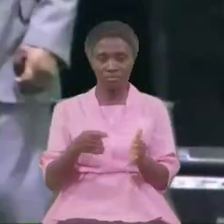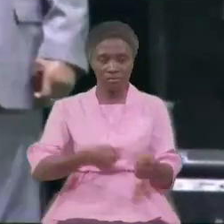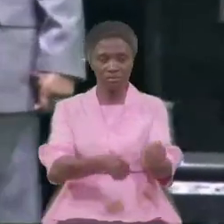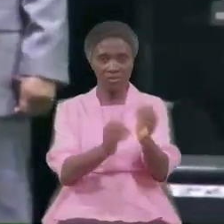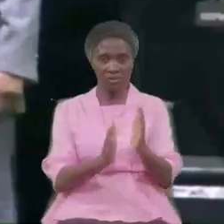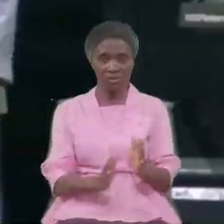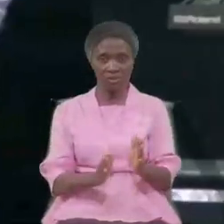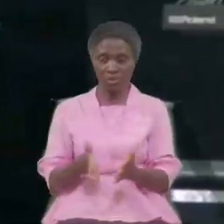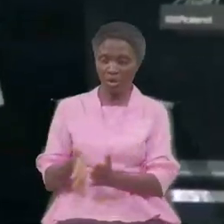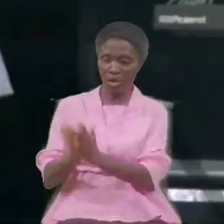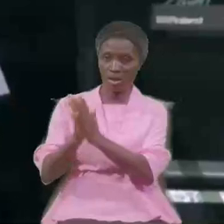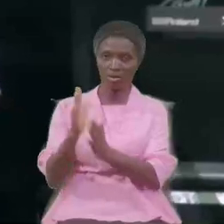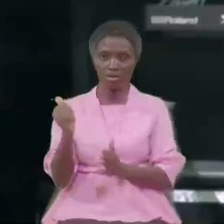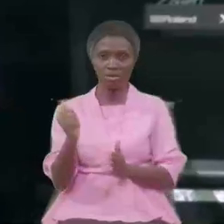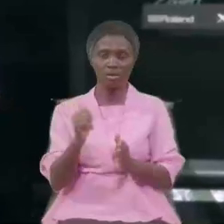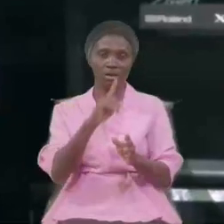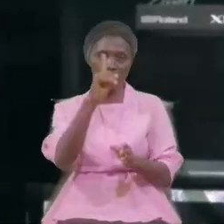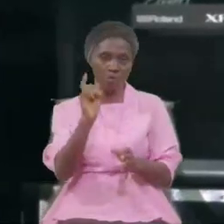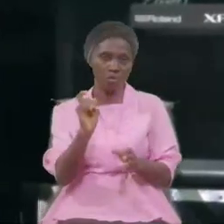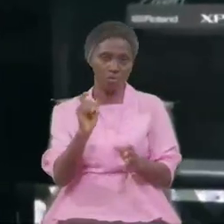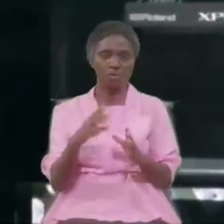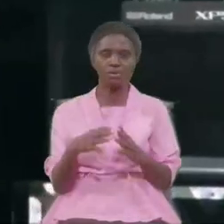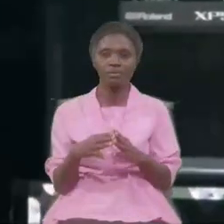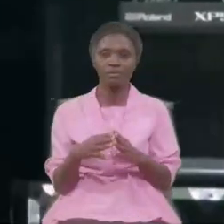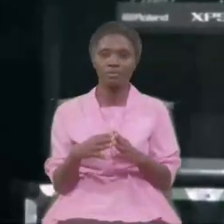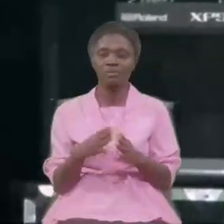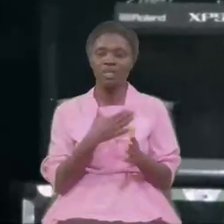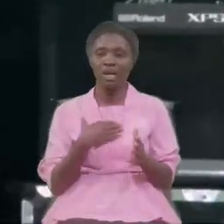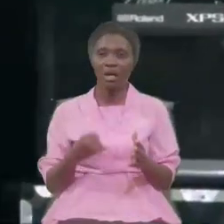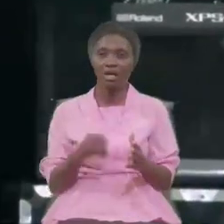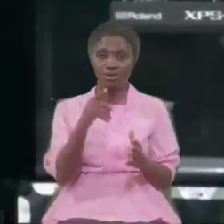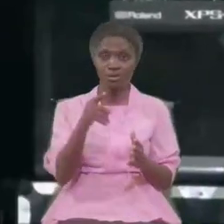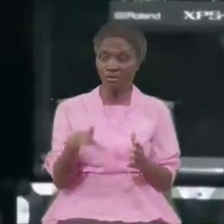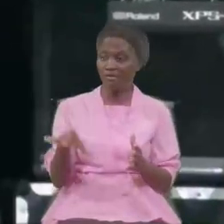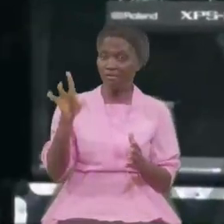La raison pour laquelle les disciples ont posé une question au Seigneur.